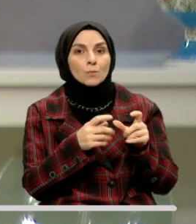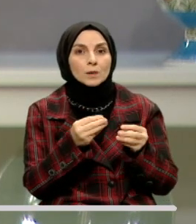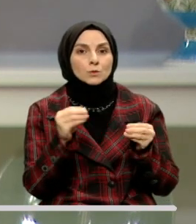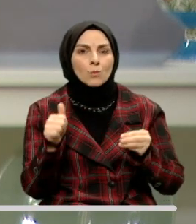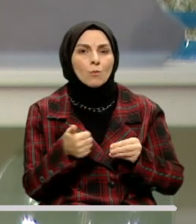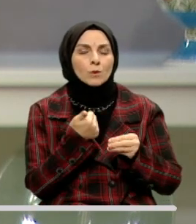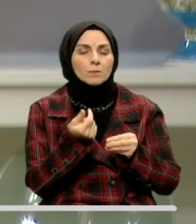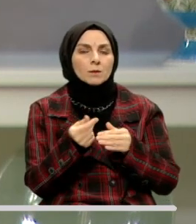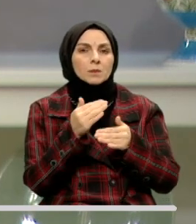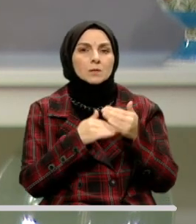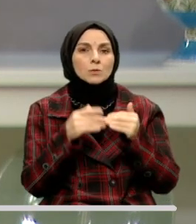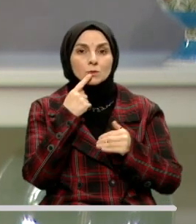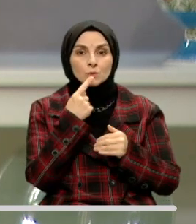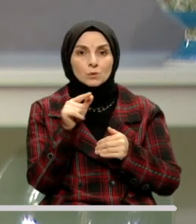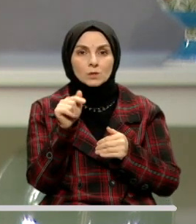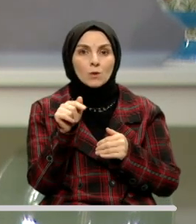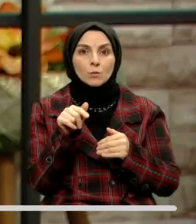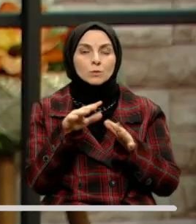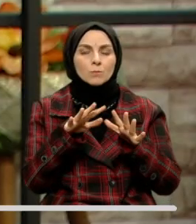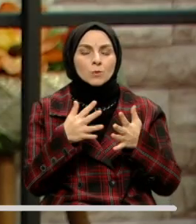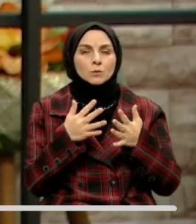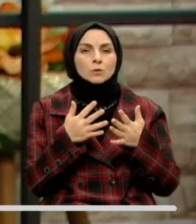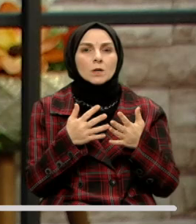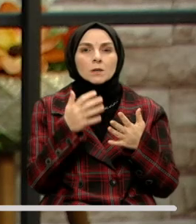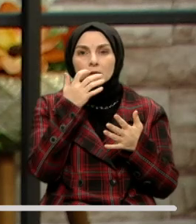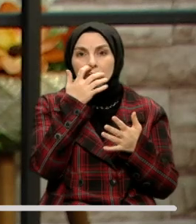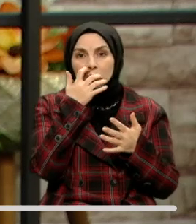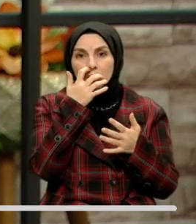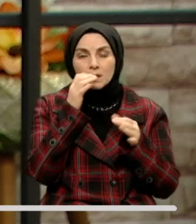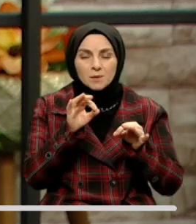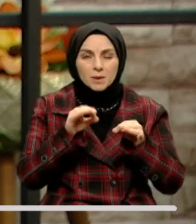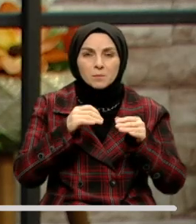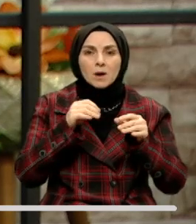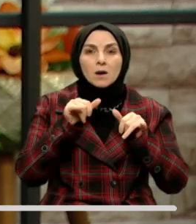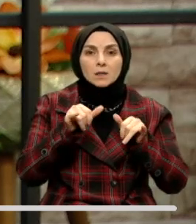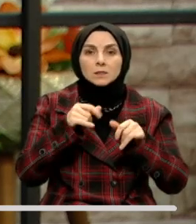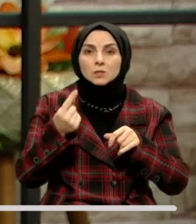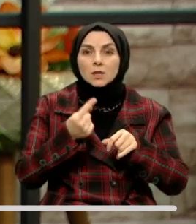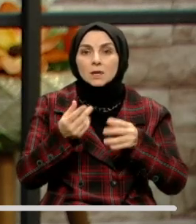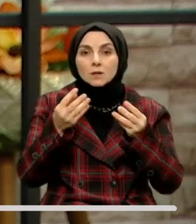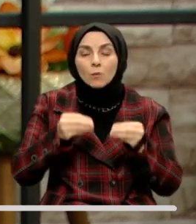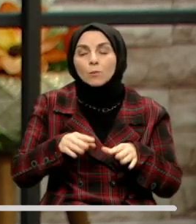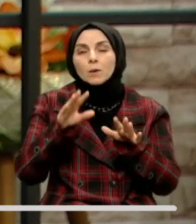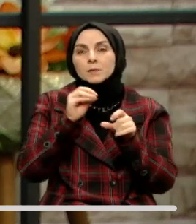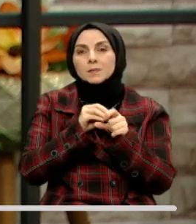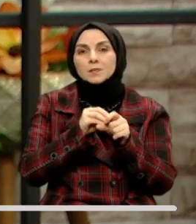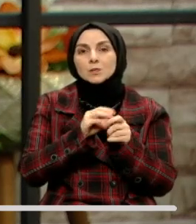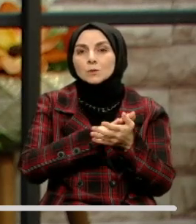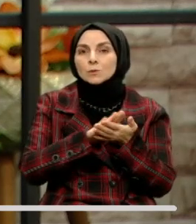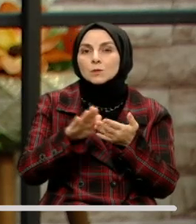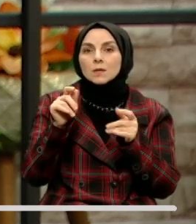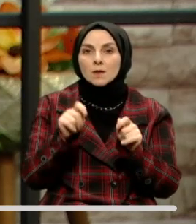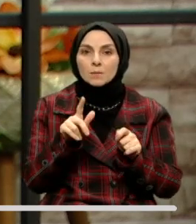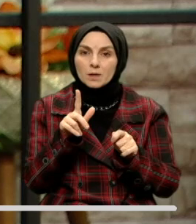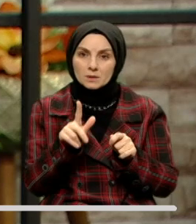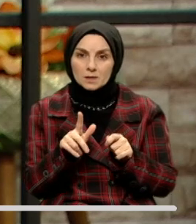kısır döngü var ve o kısır döngüyü bozacak yeni bir şema oluşturmuştuk. İşte orada bilinçli bir ebeveynin hadi bakalım yavrum olur